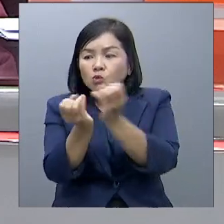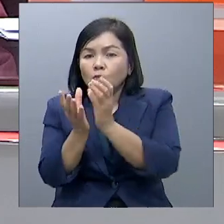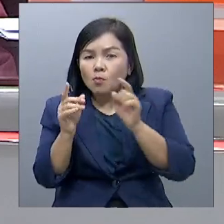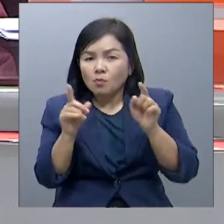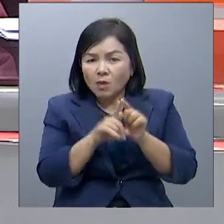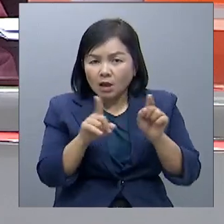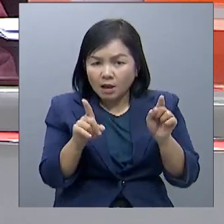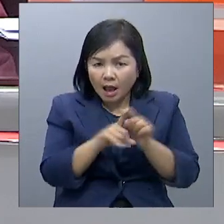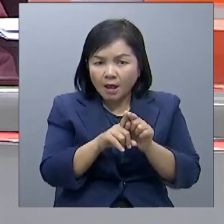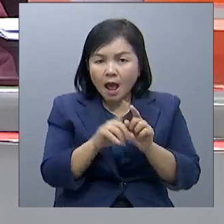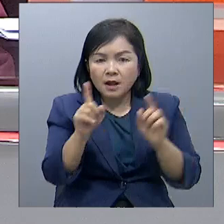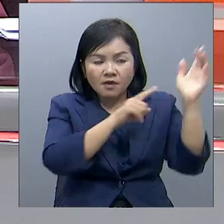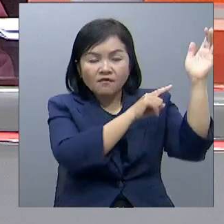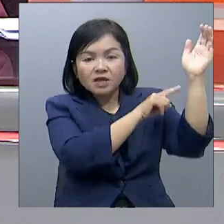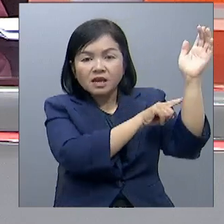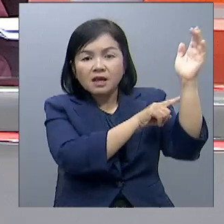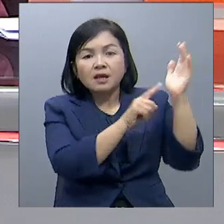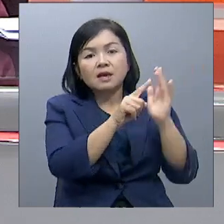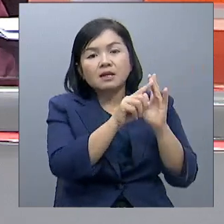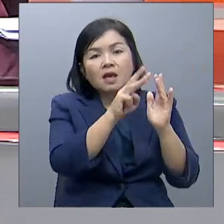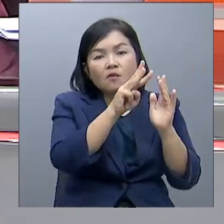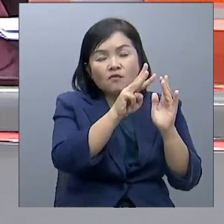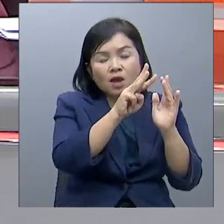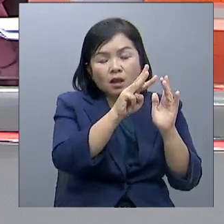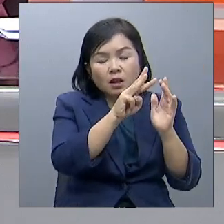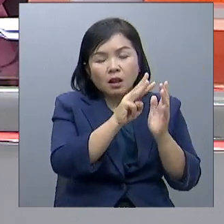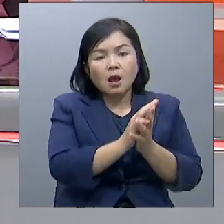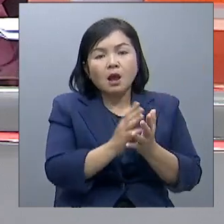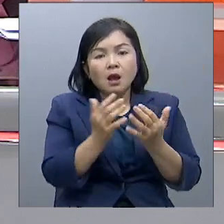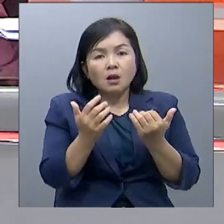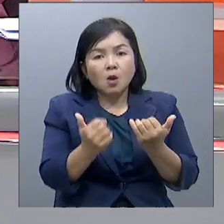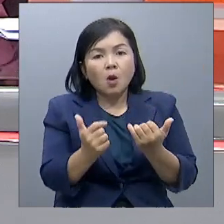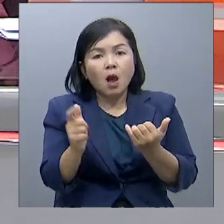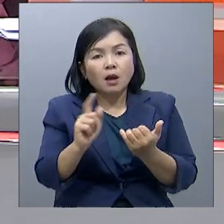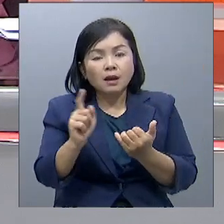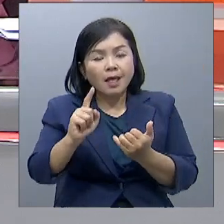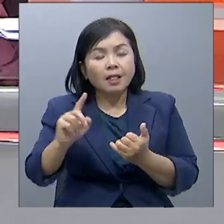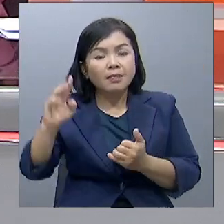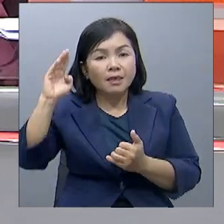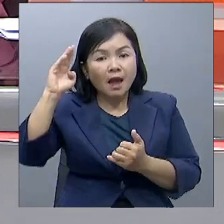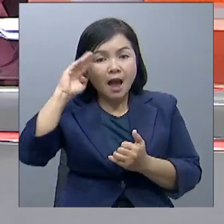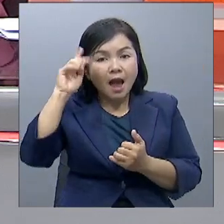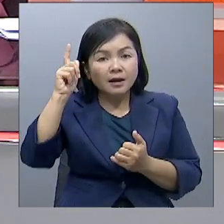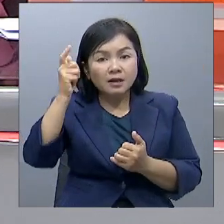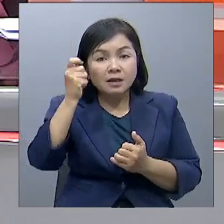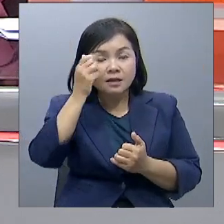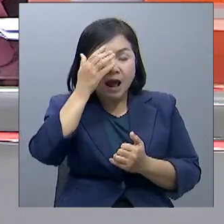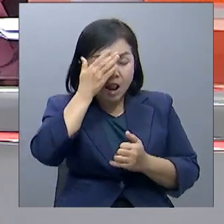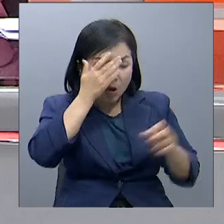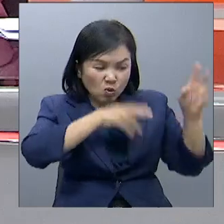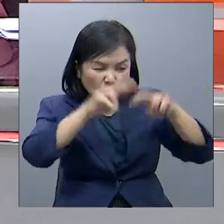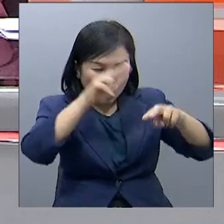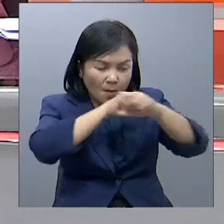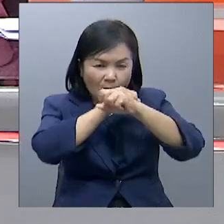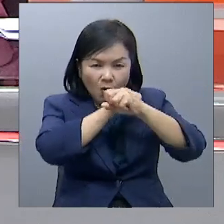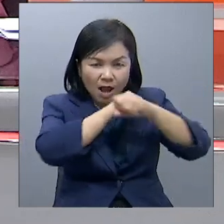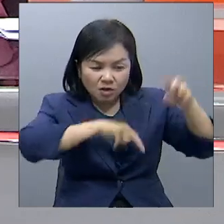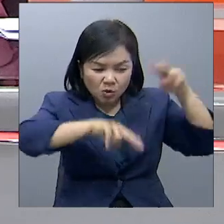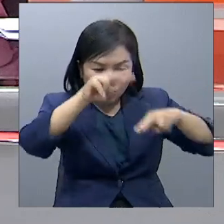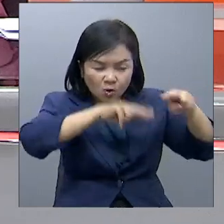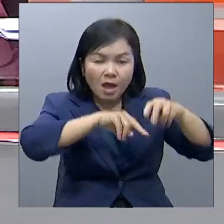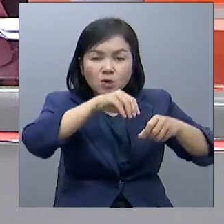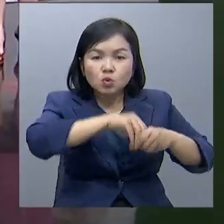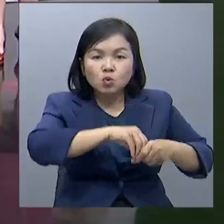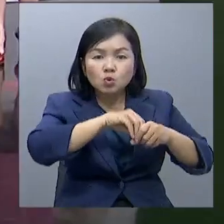คือที่เวสแบงค์ซึ่งกองทัพอิสราเอลปิดล้อมพื้นที่อยู่เป็นระยะแล้วก็ดูเหมือนว่าสถานการณ์จะทวีความรุนแรงมากขึ้นนะคะหลังจาก